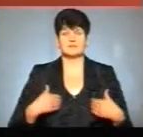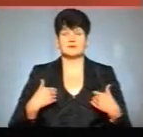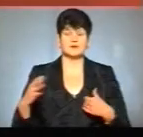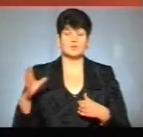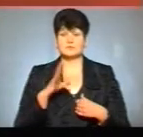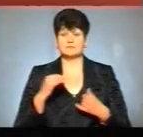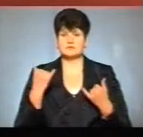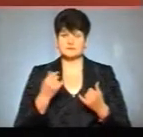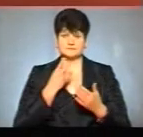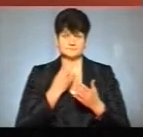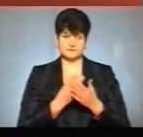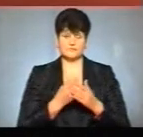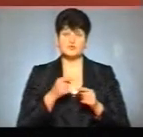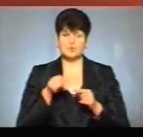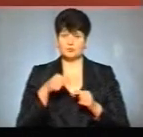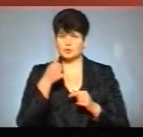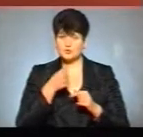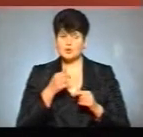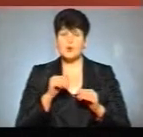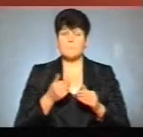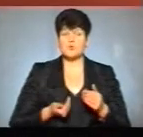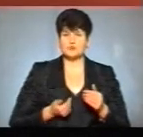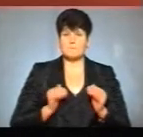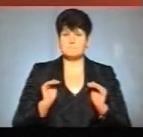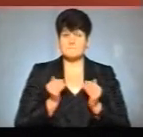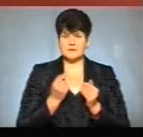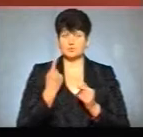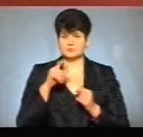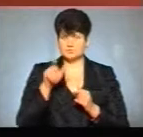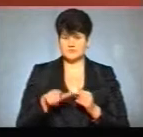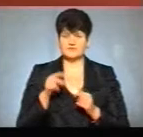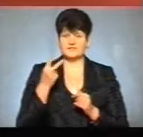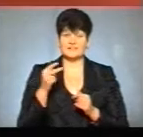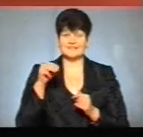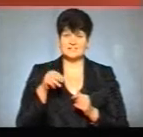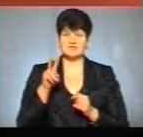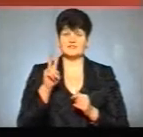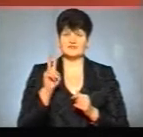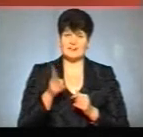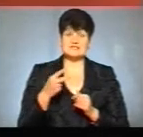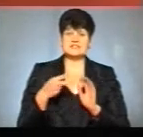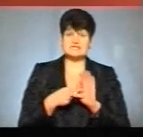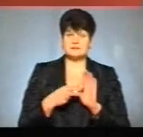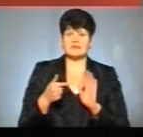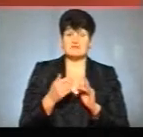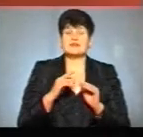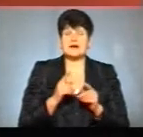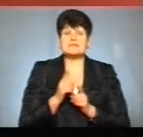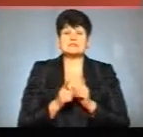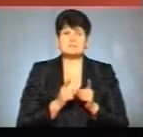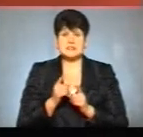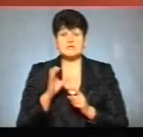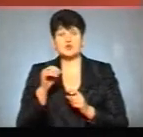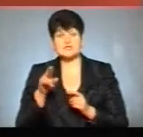вітання усім, хто зараз з нами. Цього року прожитковий мінімум на одну особу складає 2027 гривень. Як зміняться соціальні та